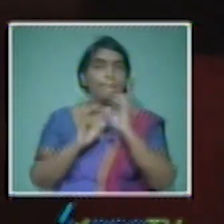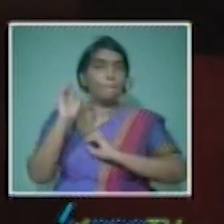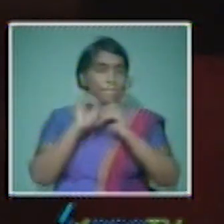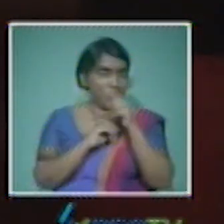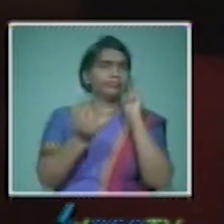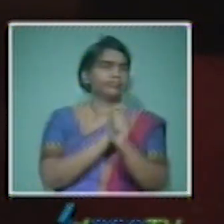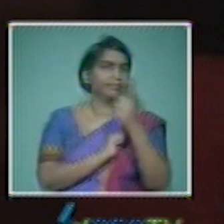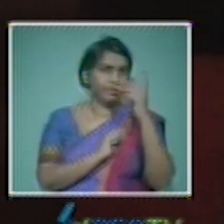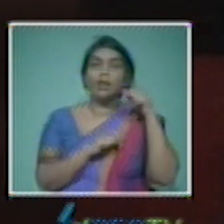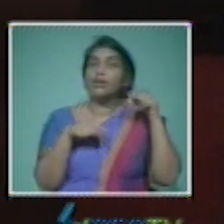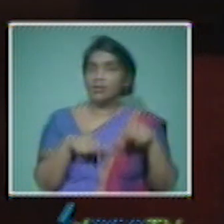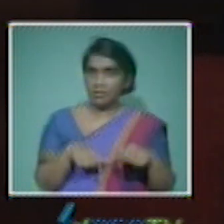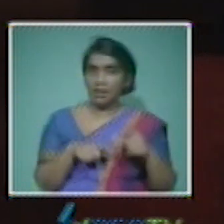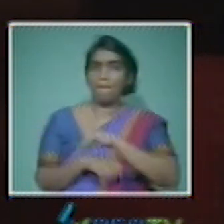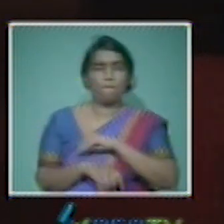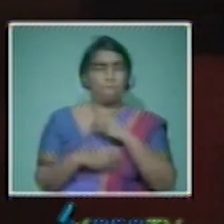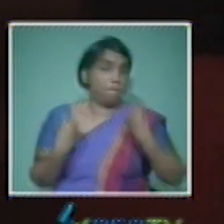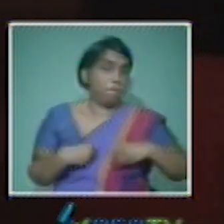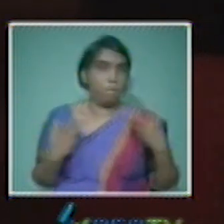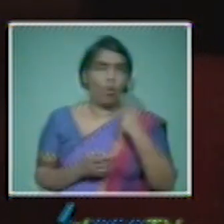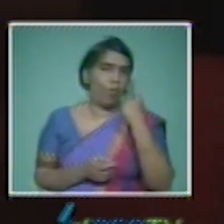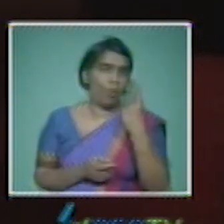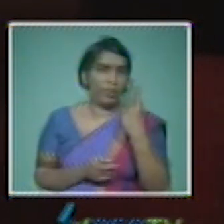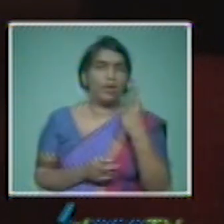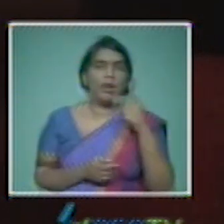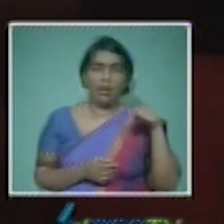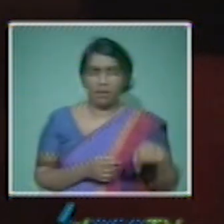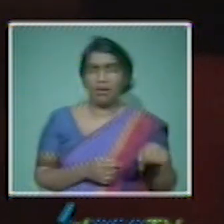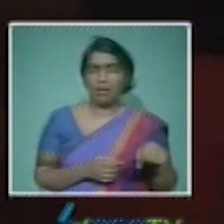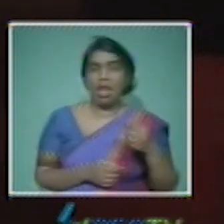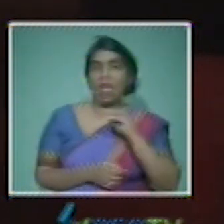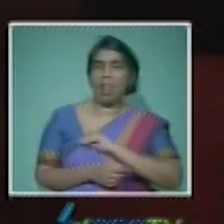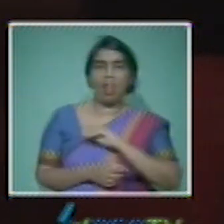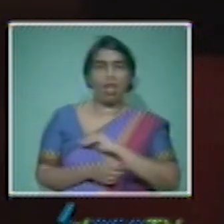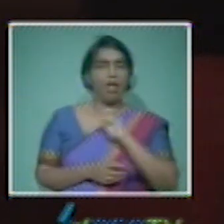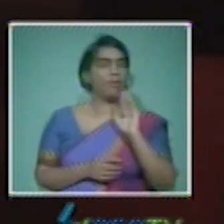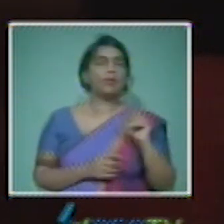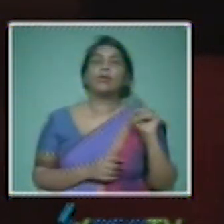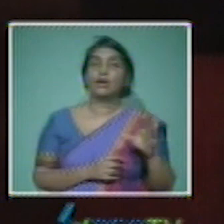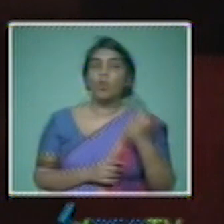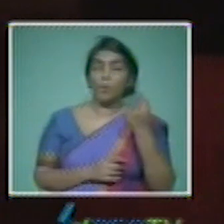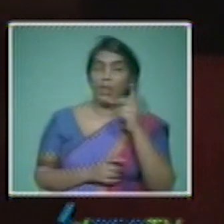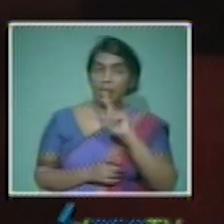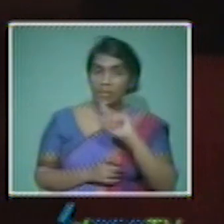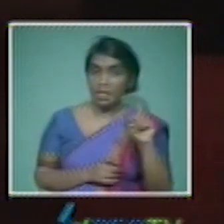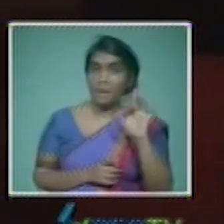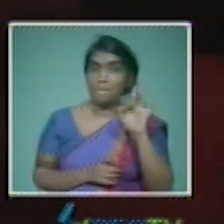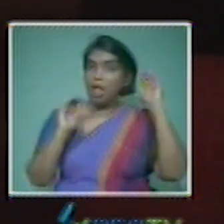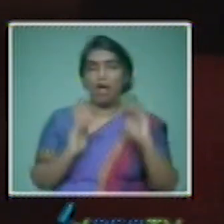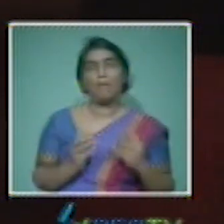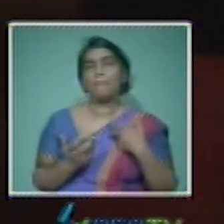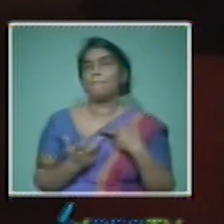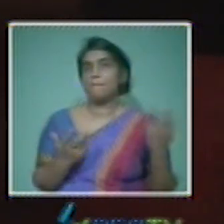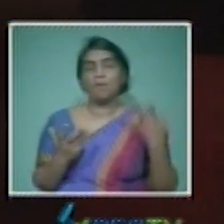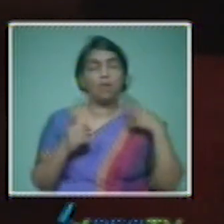සහ ආනයිනික මිල දැන් ඩීසල් සඳහා රුපියලක පමණ දැන් අපිට ලාභයක් තියෙනවා නමුත් අපිට රුපියල් 10කින් 15කින් අඩු කරන්න බෑ